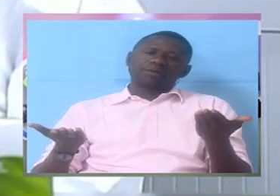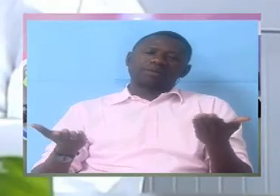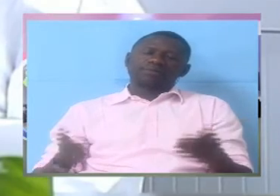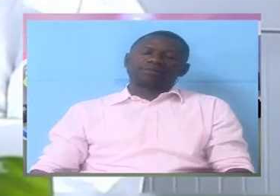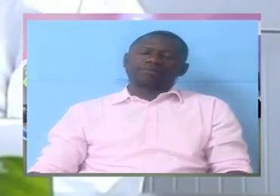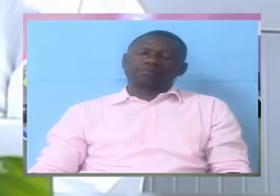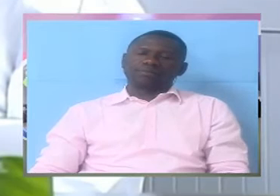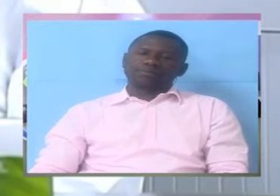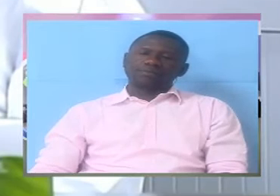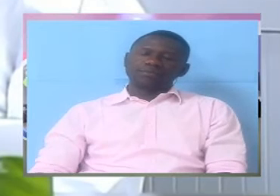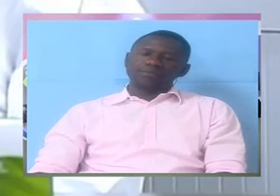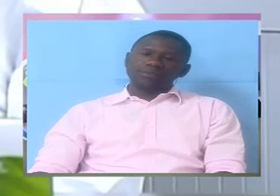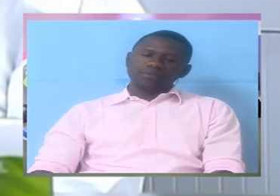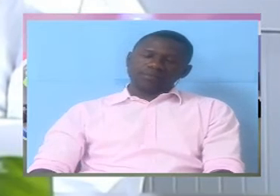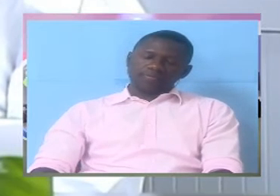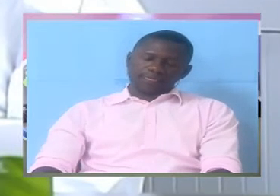Sabu,